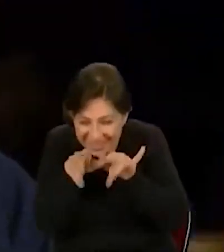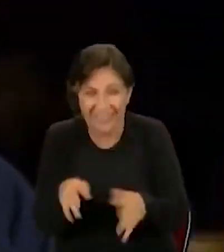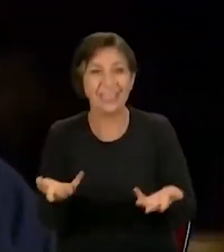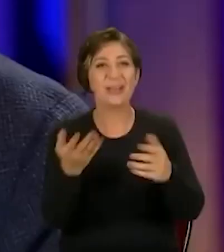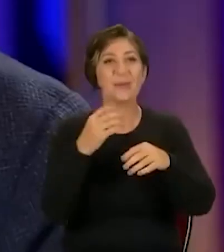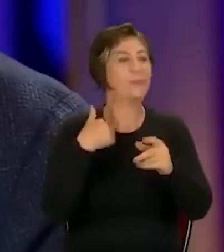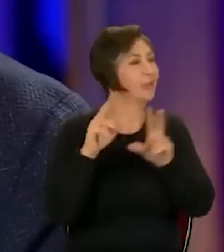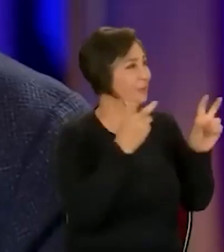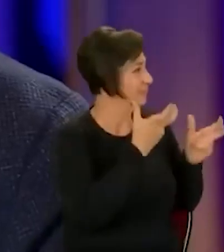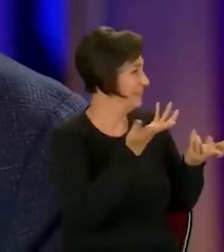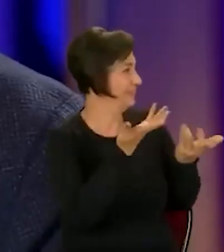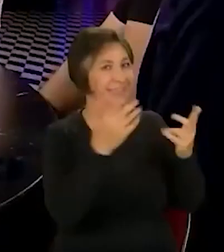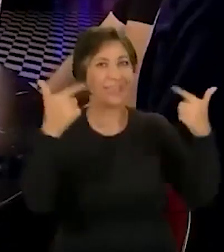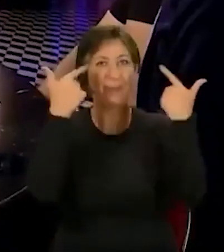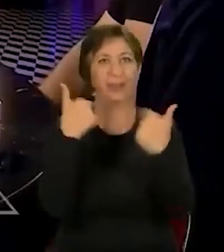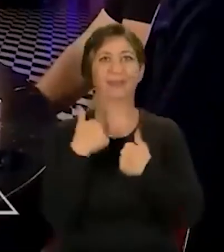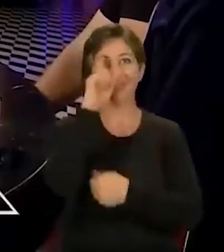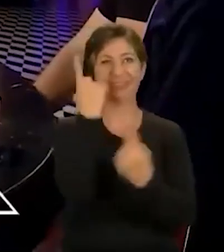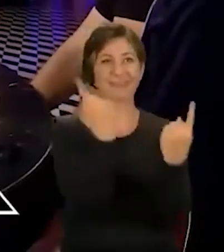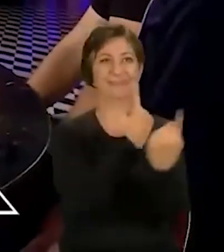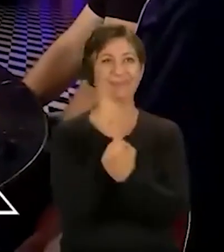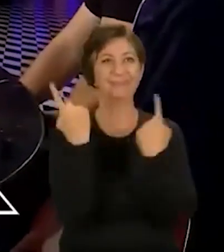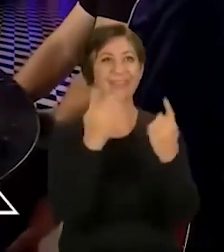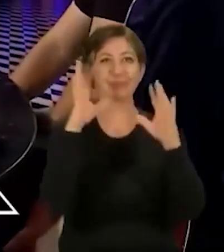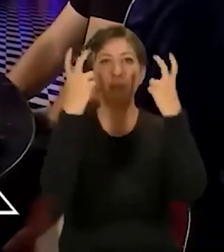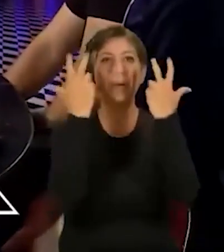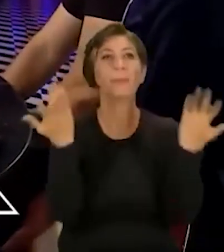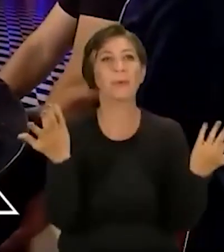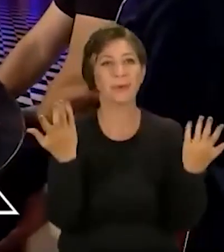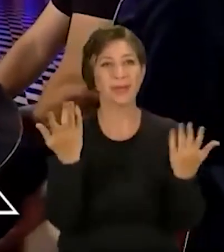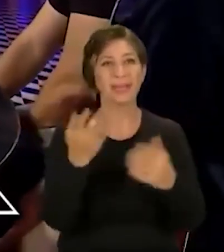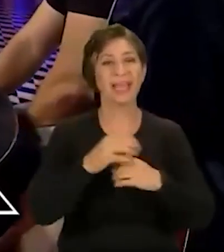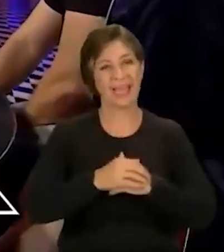Yani bir anda dönüyorum, kameralar ve ben yalnızım yani. Kimse bana bakmıyor işte.